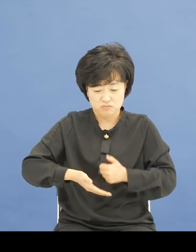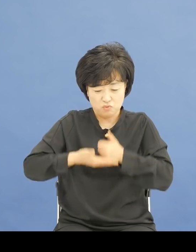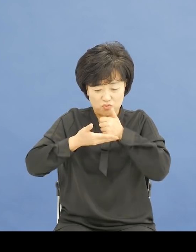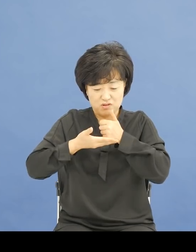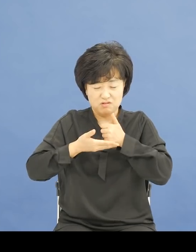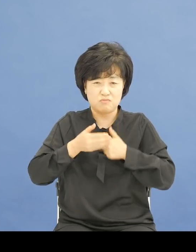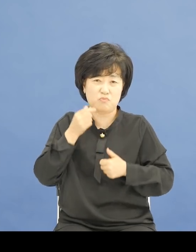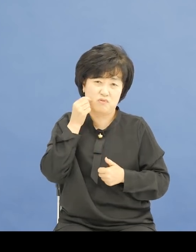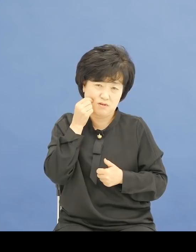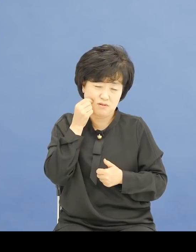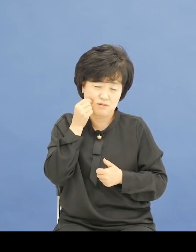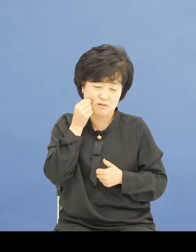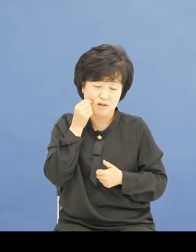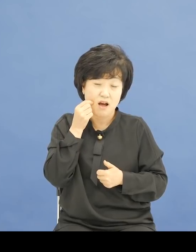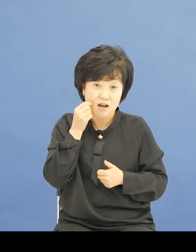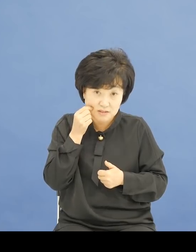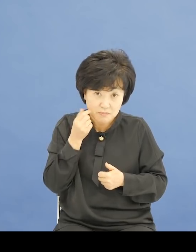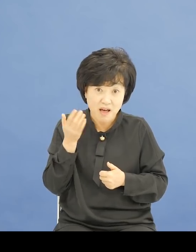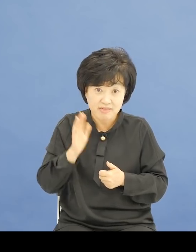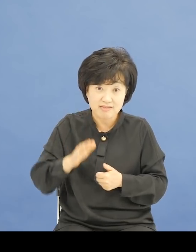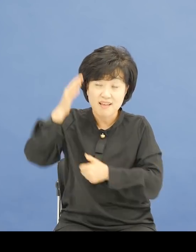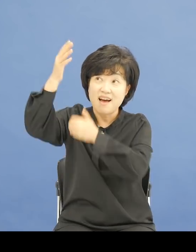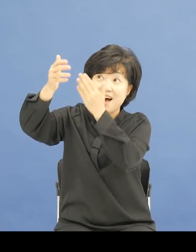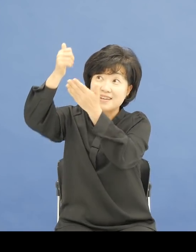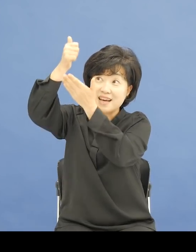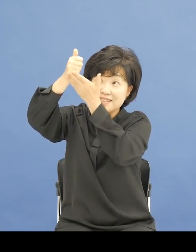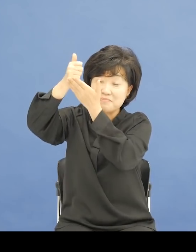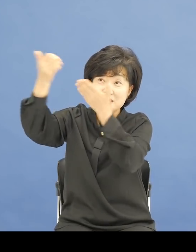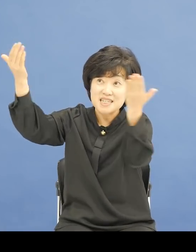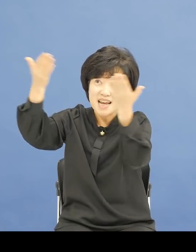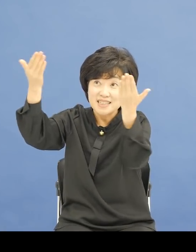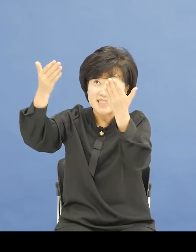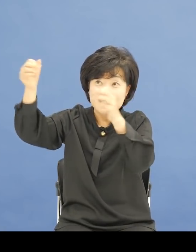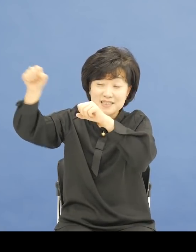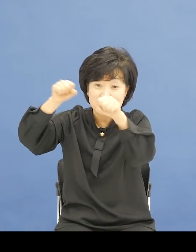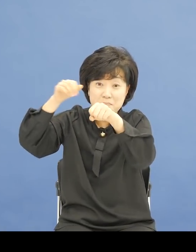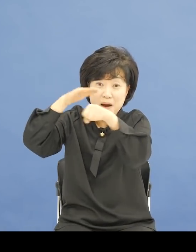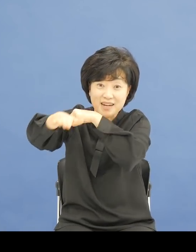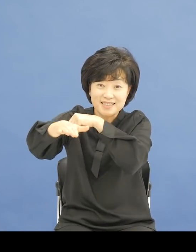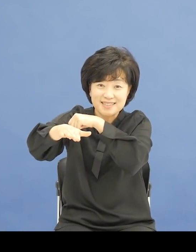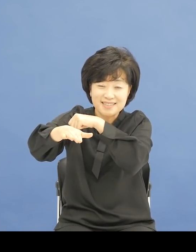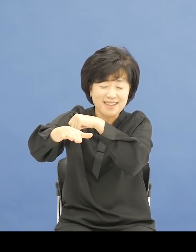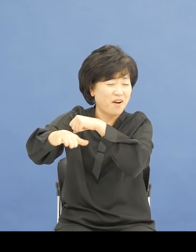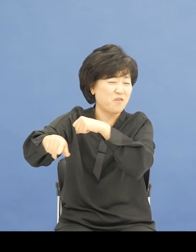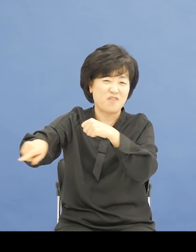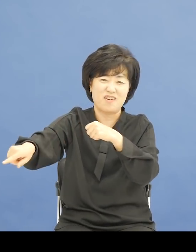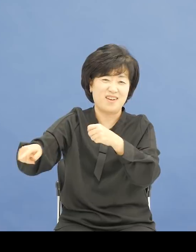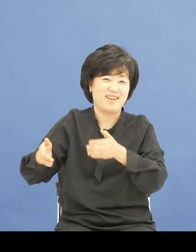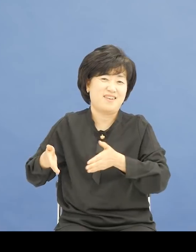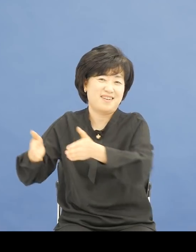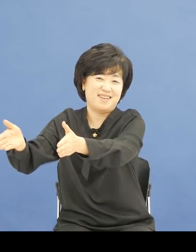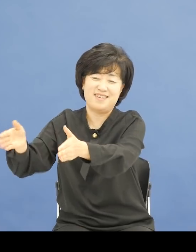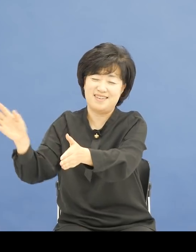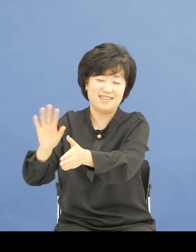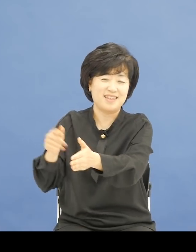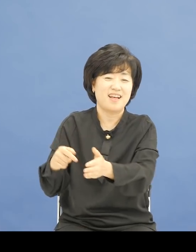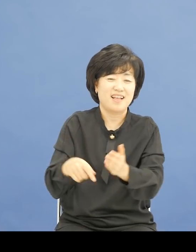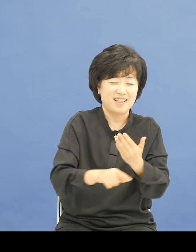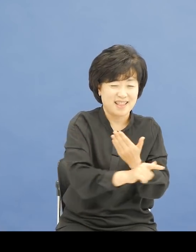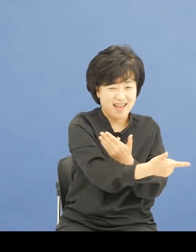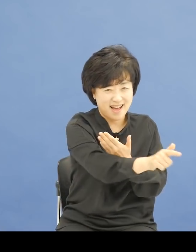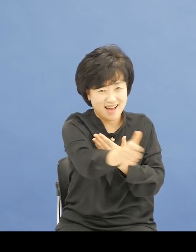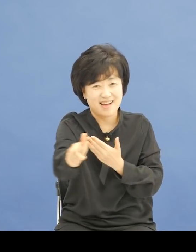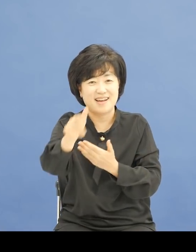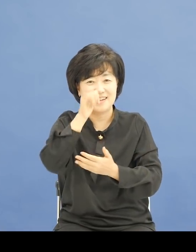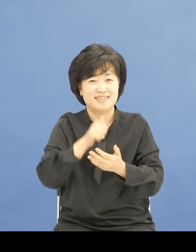맞아요. 그런데 하나님의 일하시는 방법은 정말 다양하다는 생각이 들었고, 맞아요. 하나님을